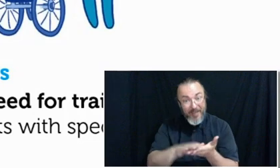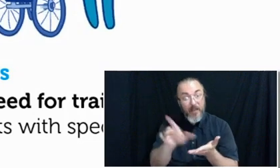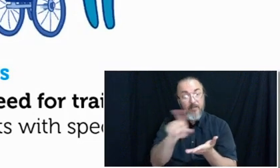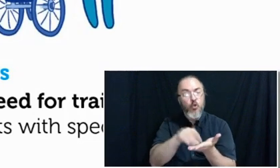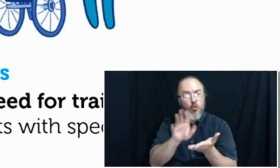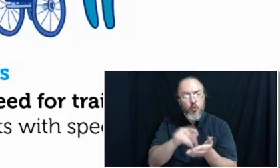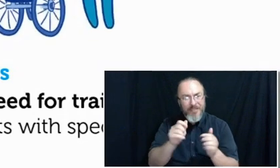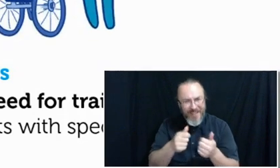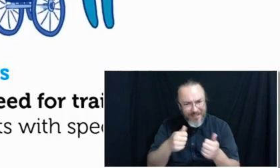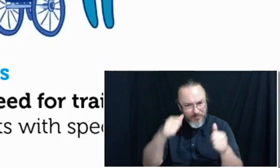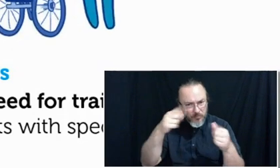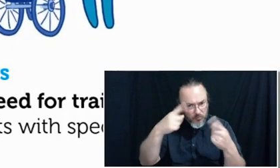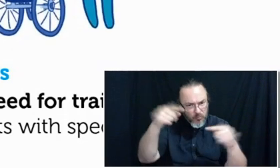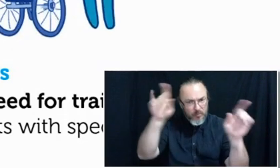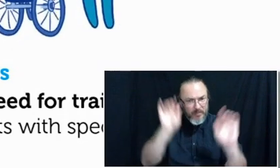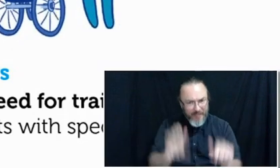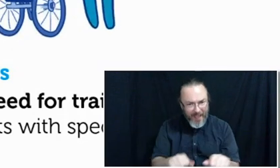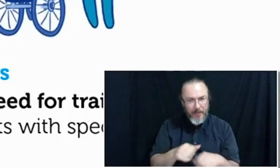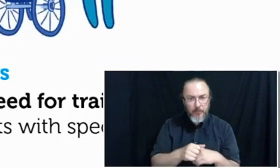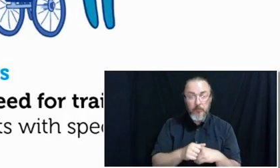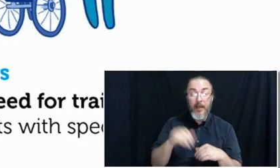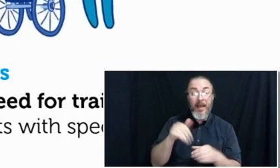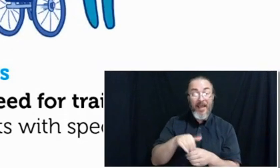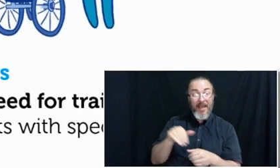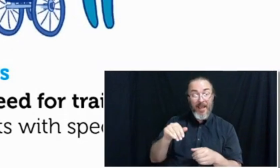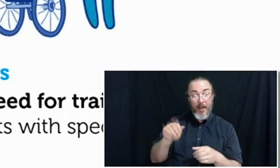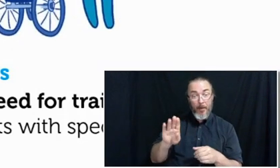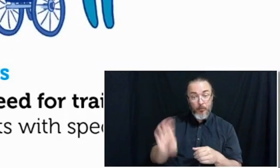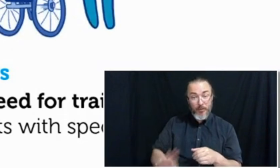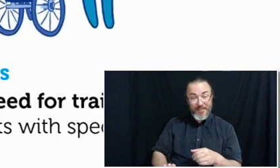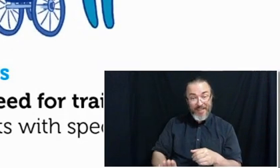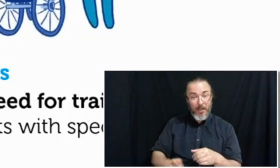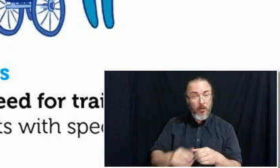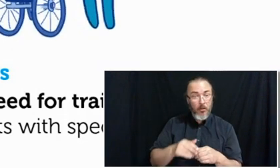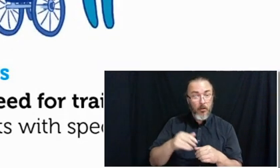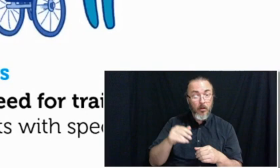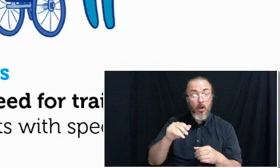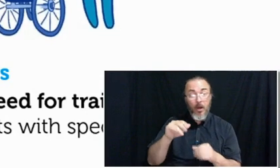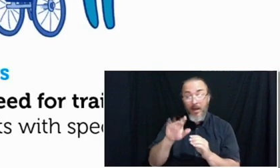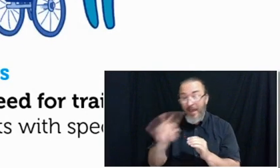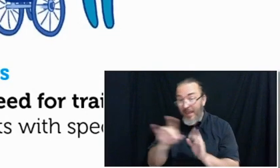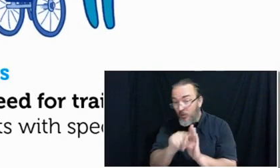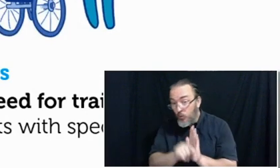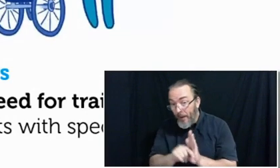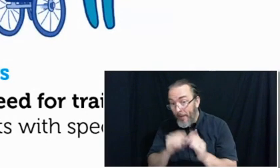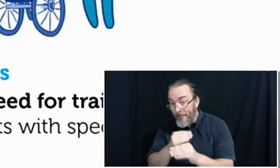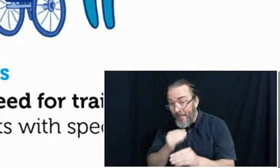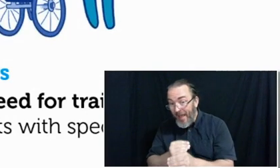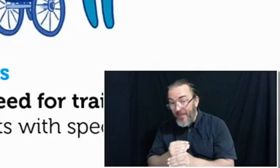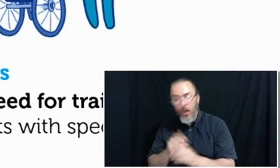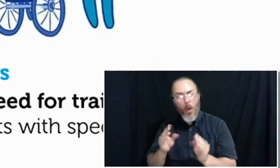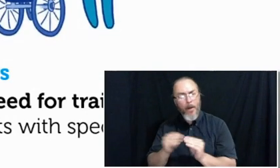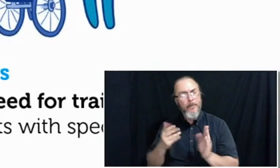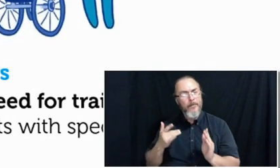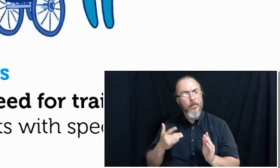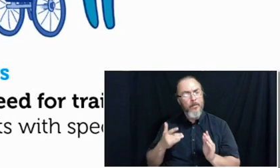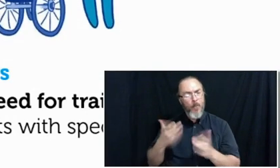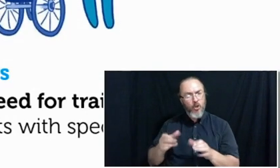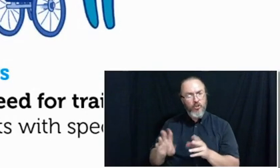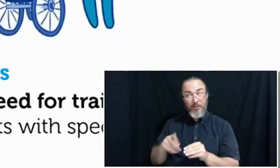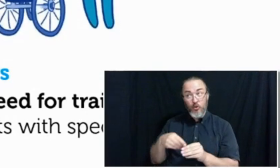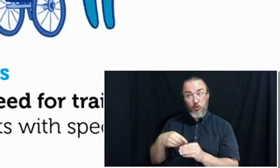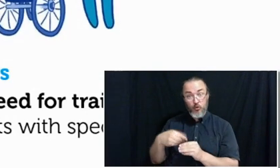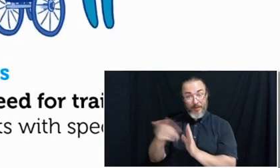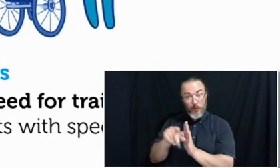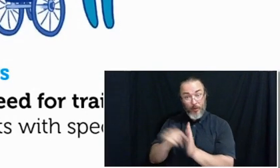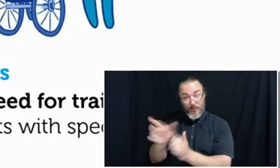surtout dues au fait que les Afro-Américains n'ont pas la volonté de se sortir de la pauvreté. À Sao Paulo, au Brésil, les enseignants de mathématiques étaient plus